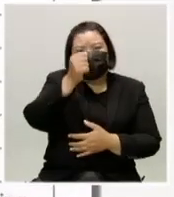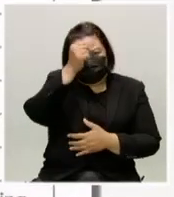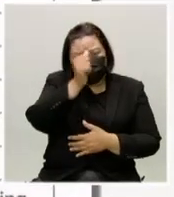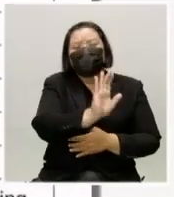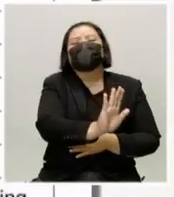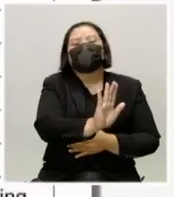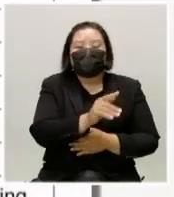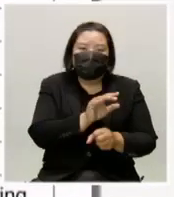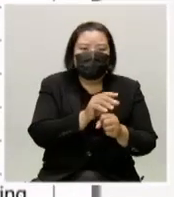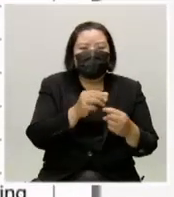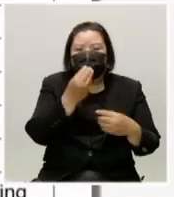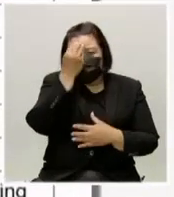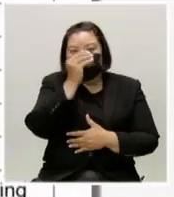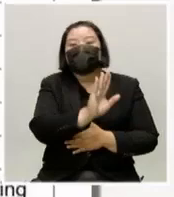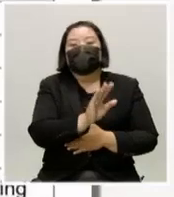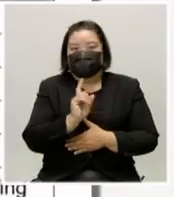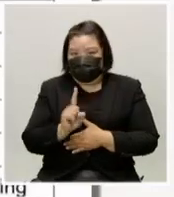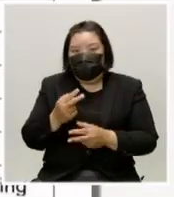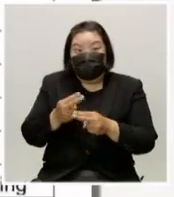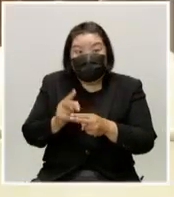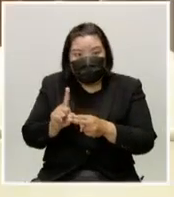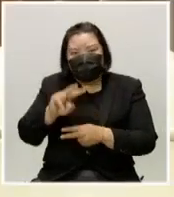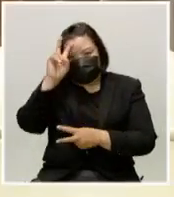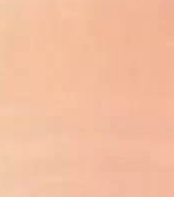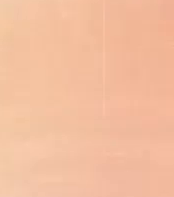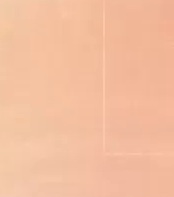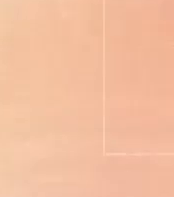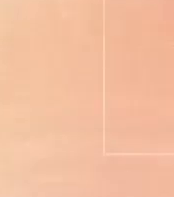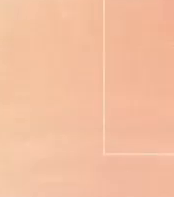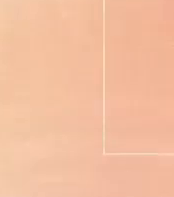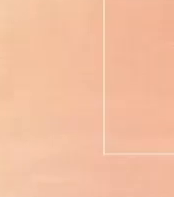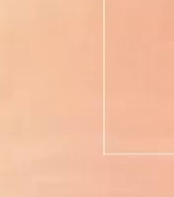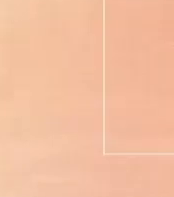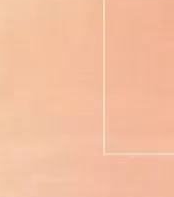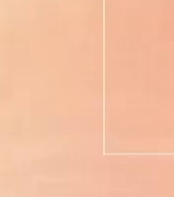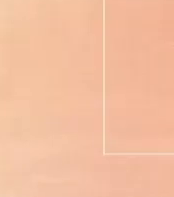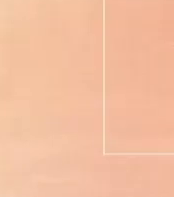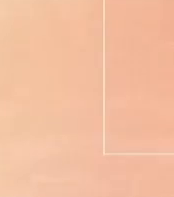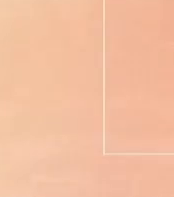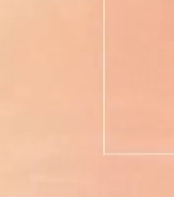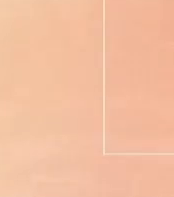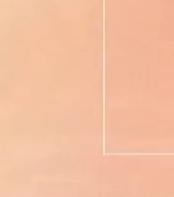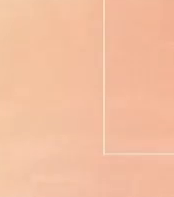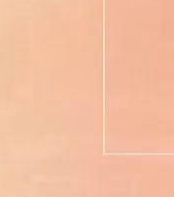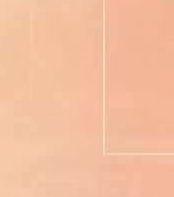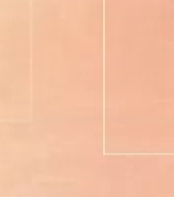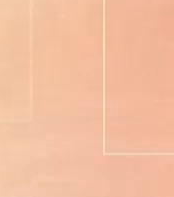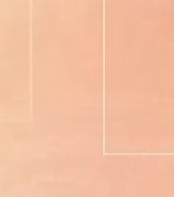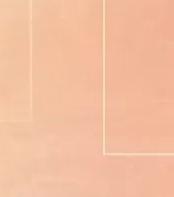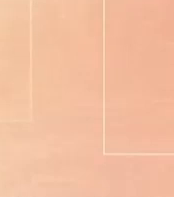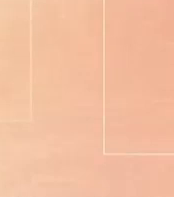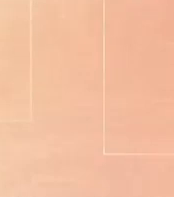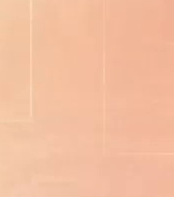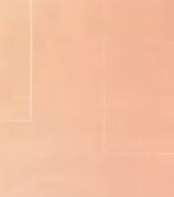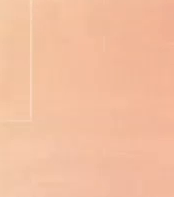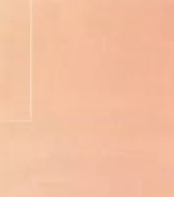ณหมอมองว่าควรจะเรียกว่าสายพันธุ์อียิปต์ค่ะ ขอบคุณที่ติดตาม TNN ช่อง16ค่ะอย่าลืมนะคะถ้าห